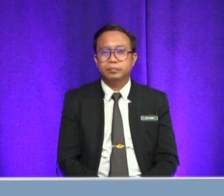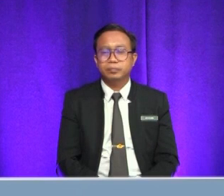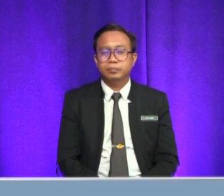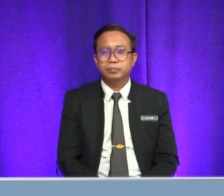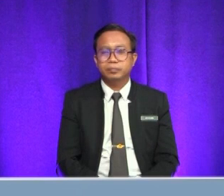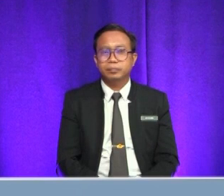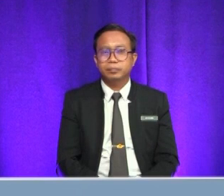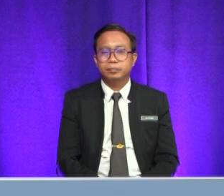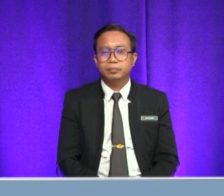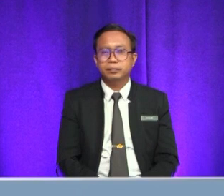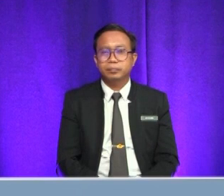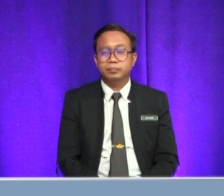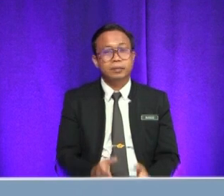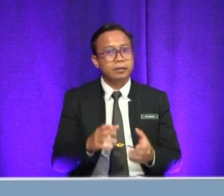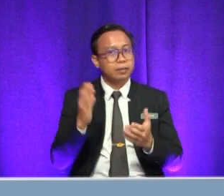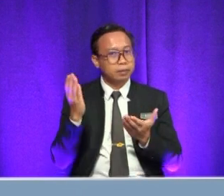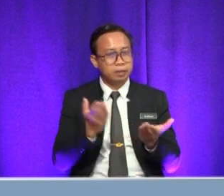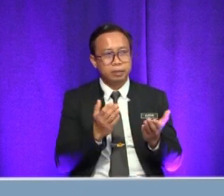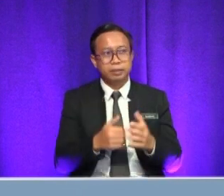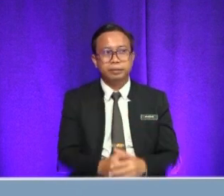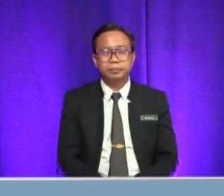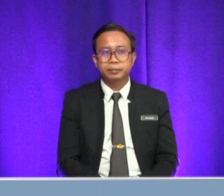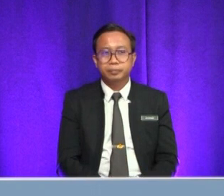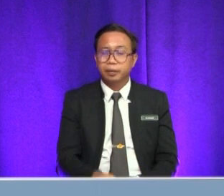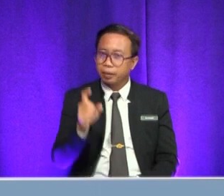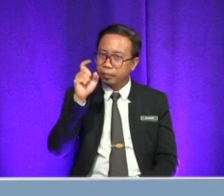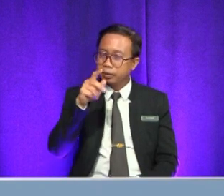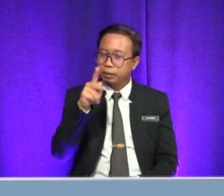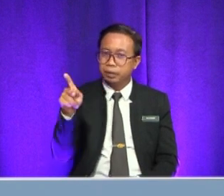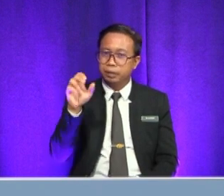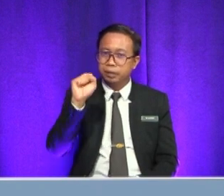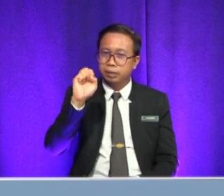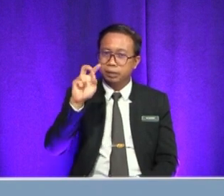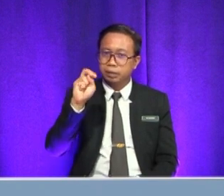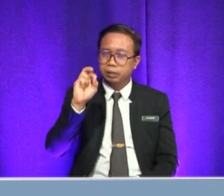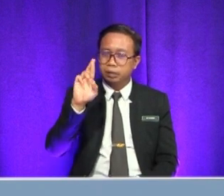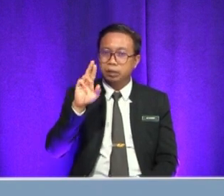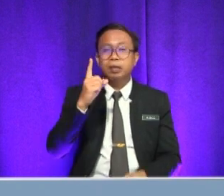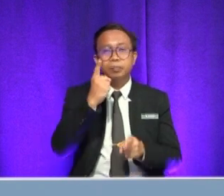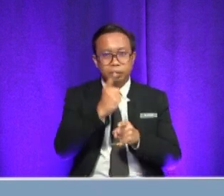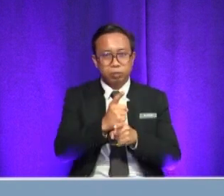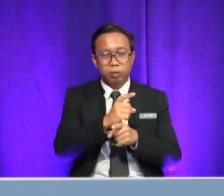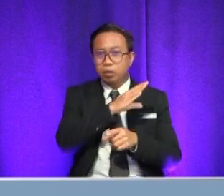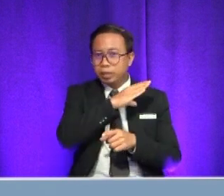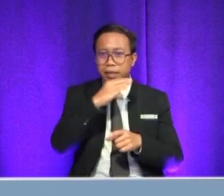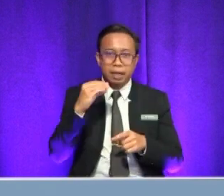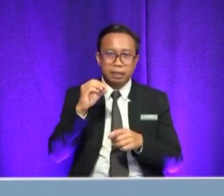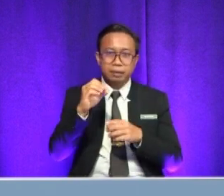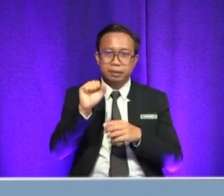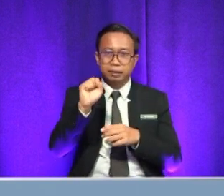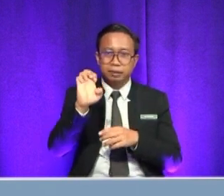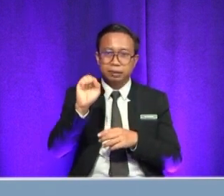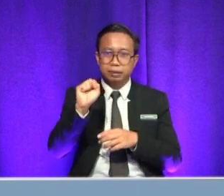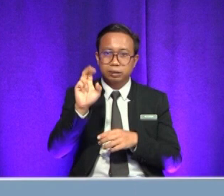kan. Okey, silakan. Pastikan sensor yang hendak dipasang betul dan sesuai. Okey, betul.